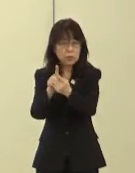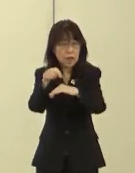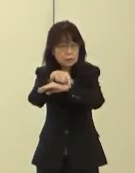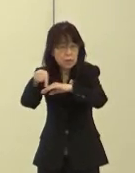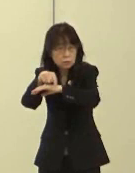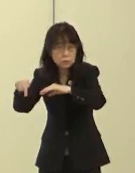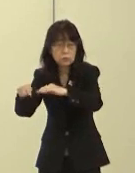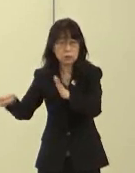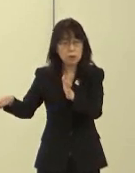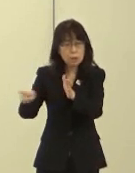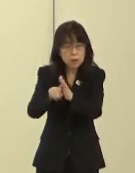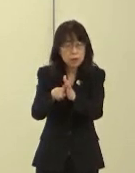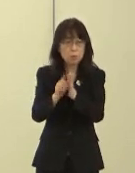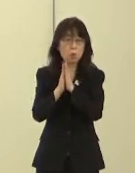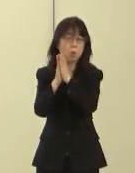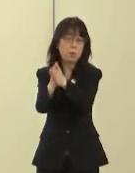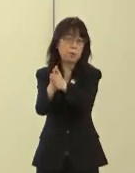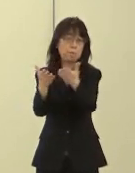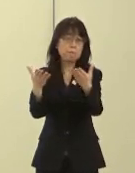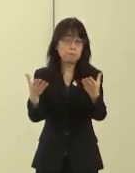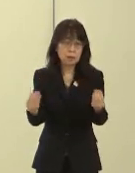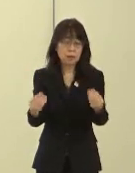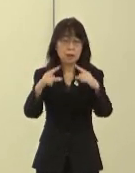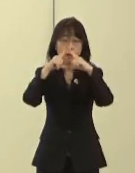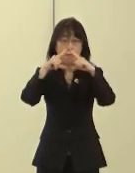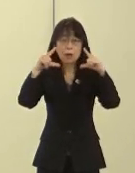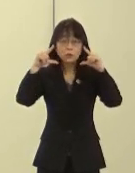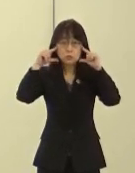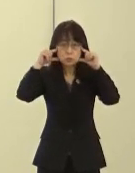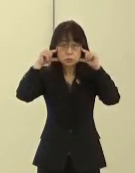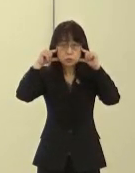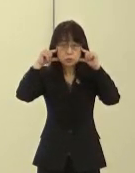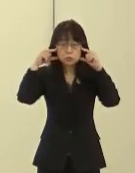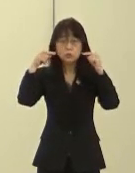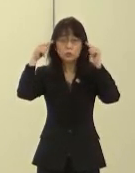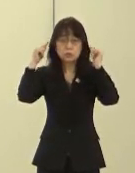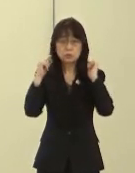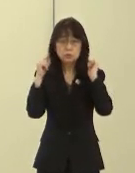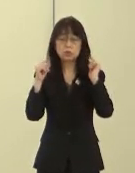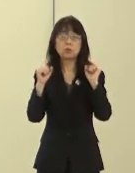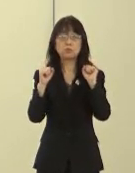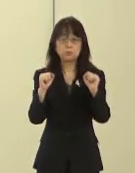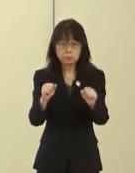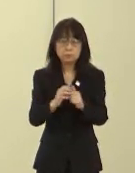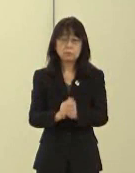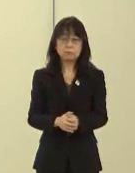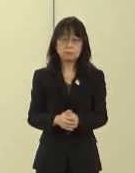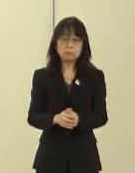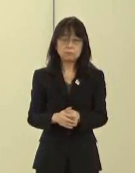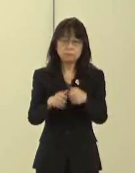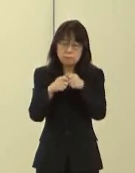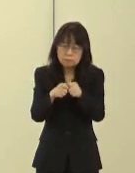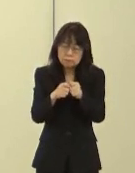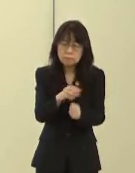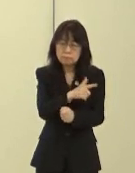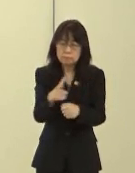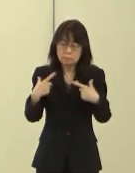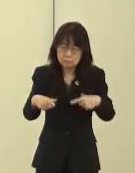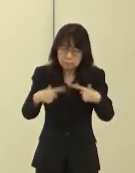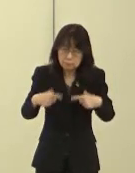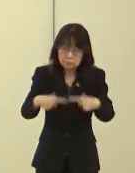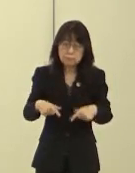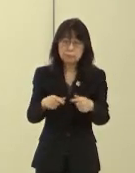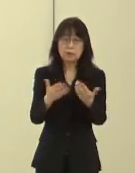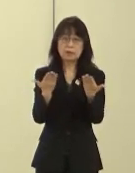お願いをしておりますが、マスクをするだとかですね、あるいはこまめに手を洗っていただ